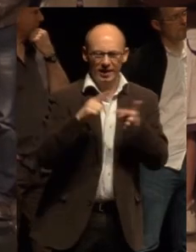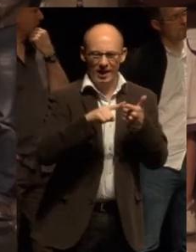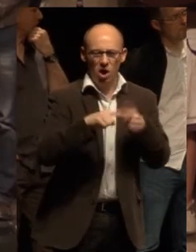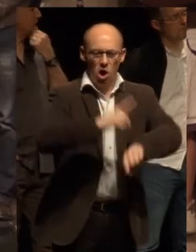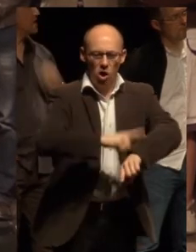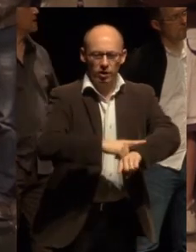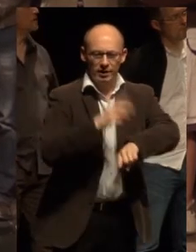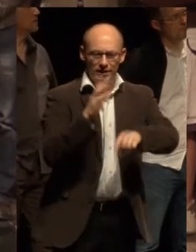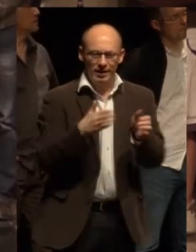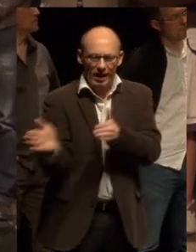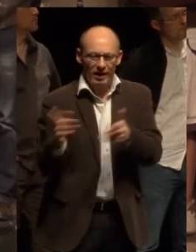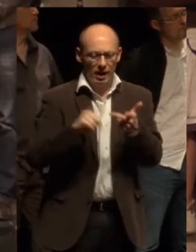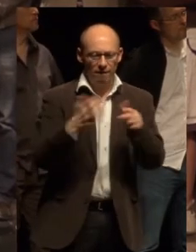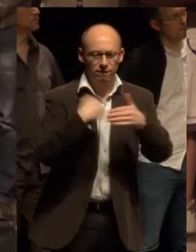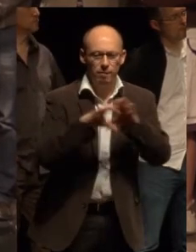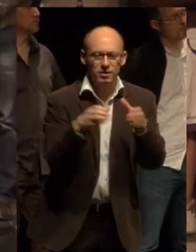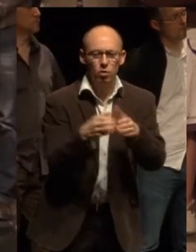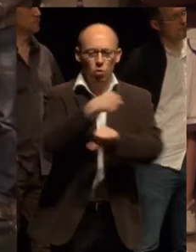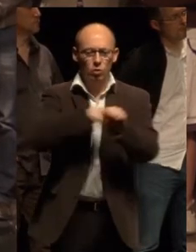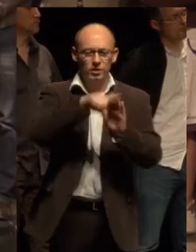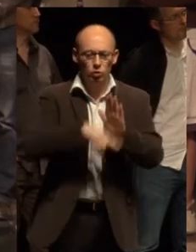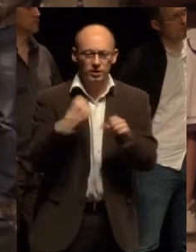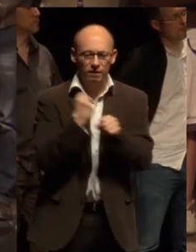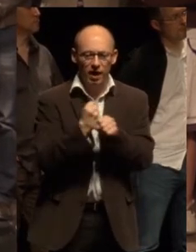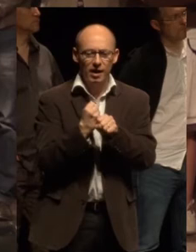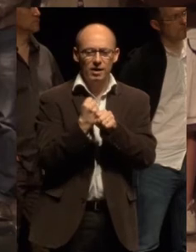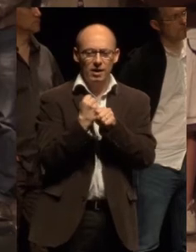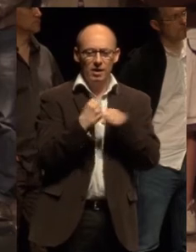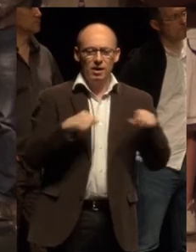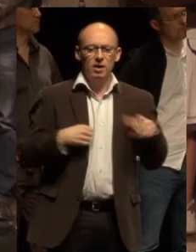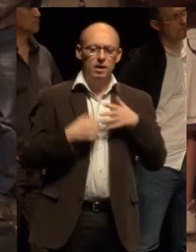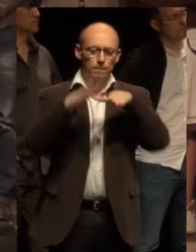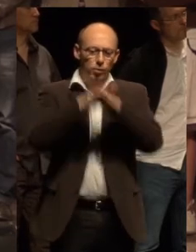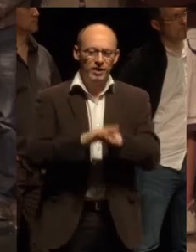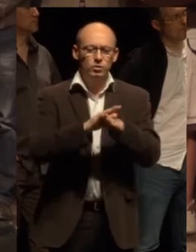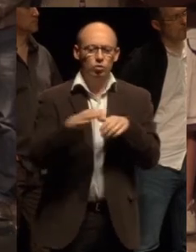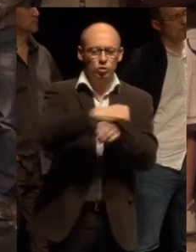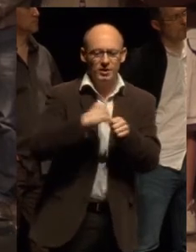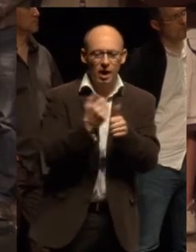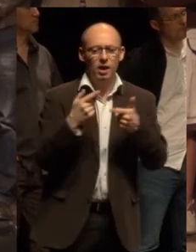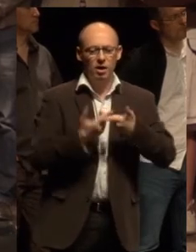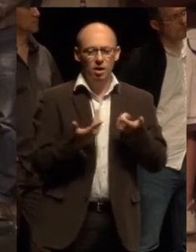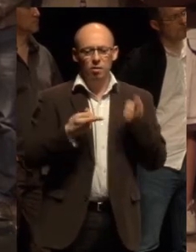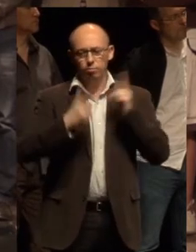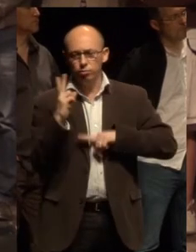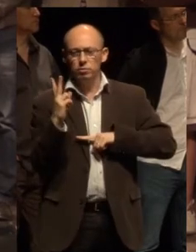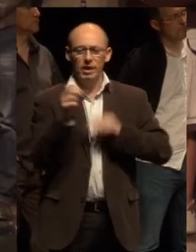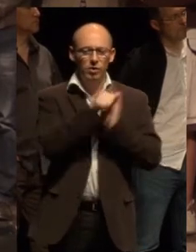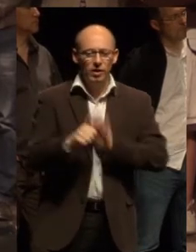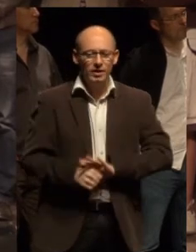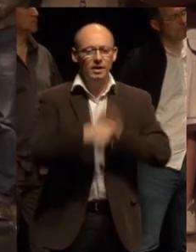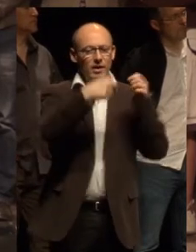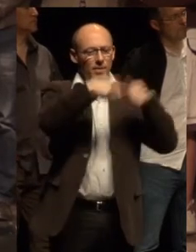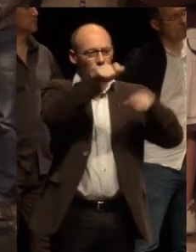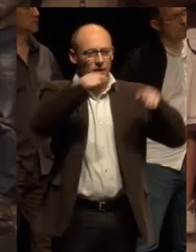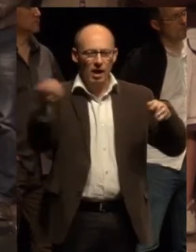décalés, la formation, les conditions de travail et le bouclier social, plus les priorités que les personnels voudront bien y